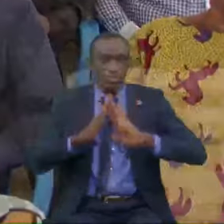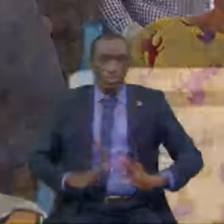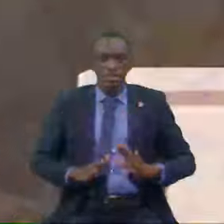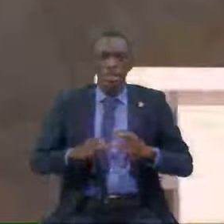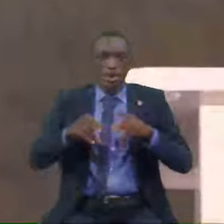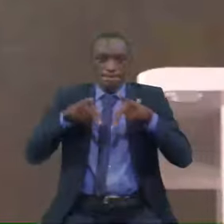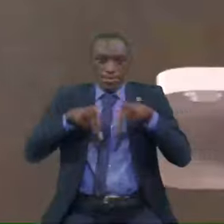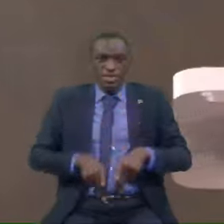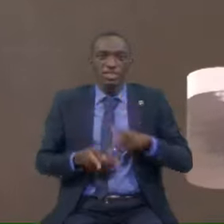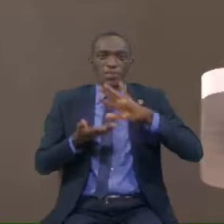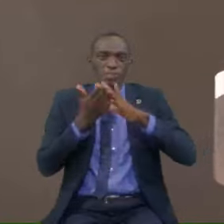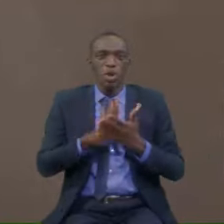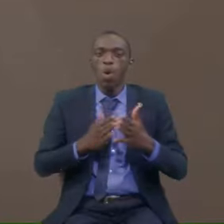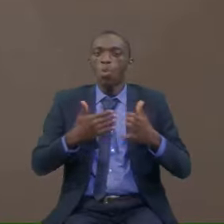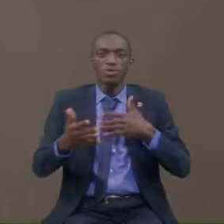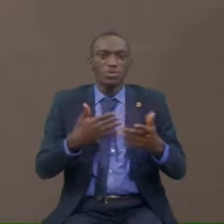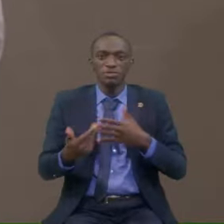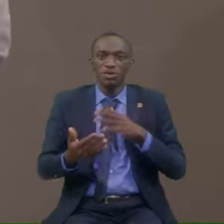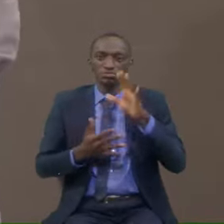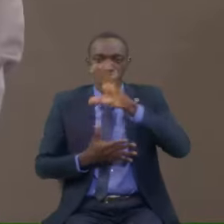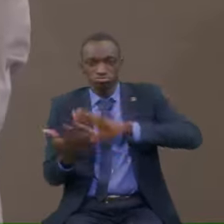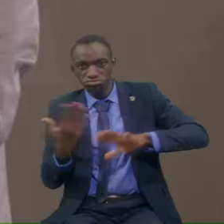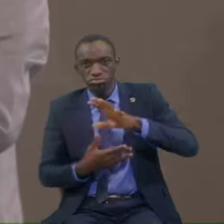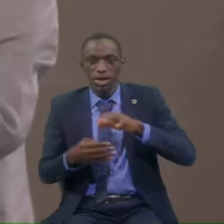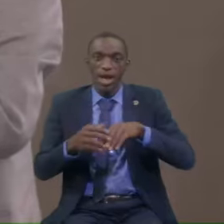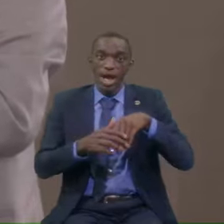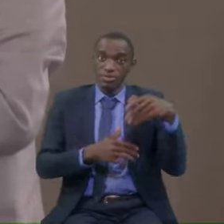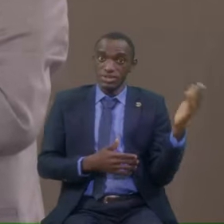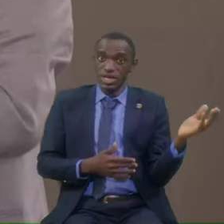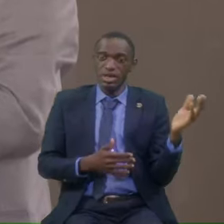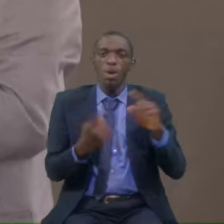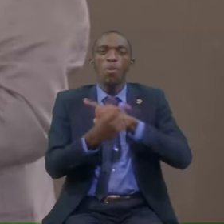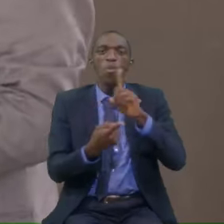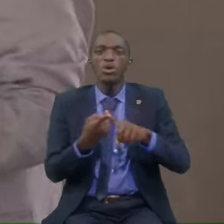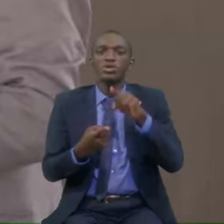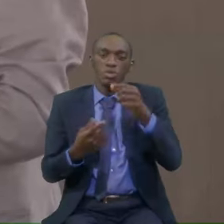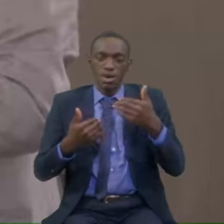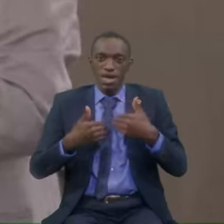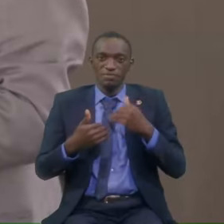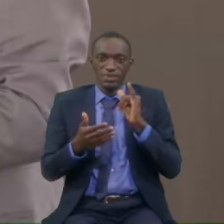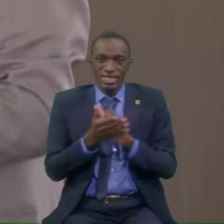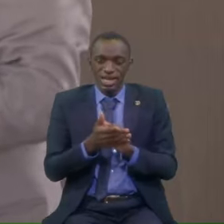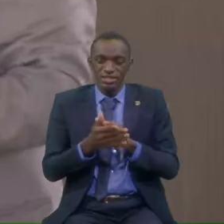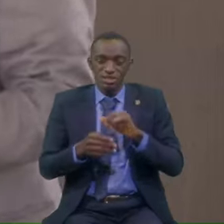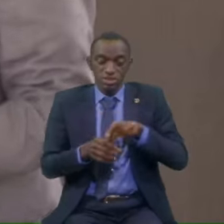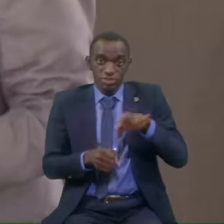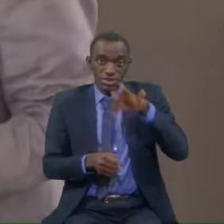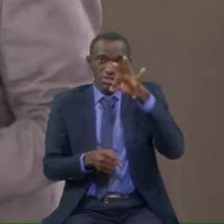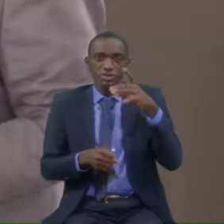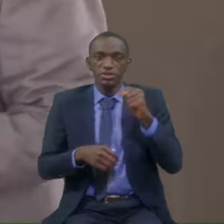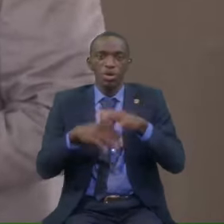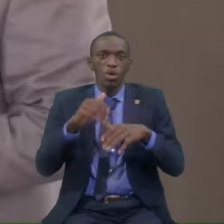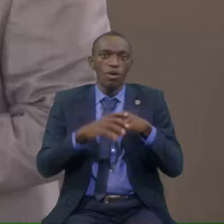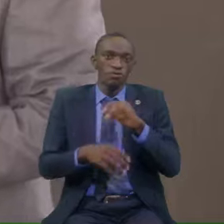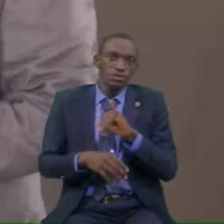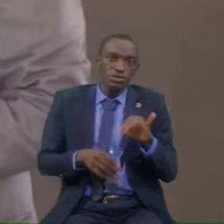les troubles que tu as, quand cet esprit est là, l'esprit de consolation, l'esprit qui prend